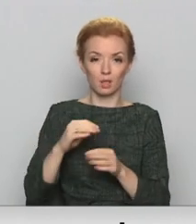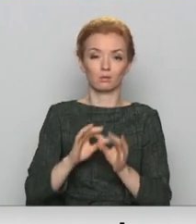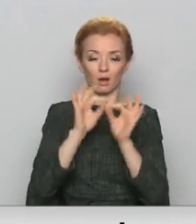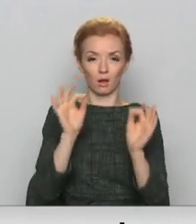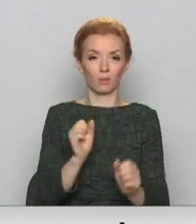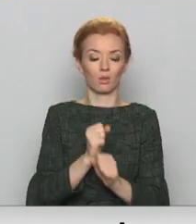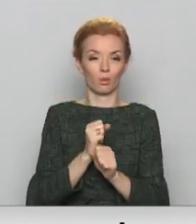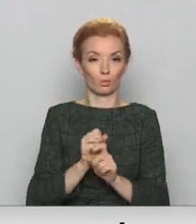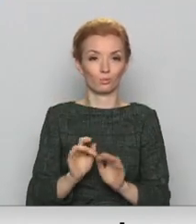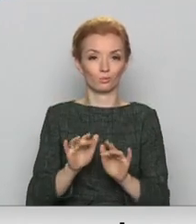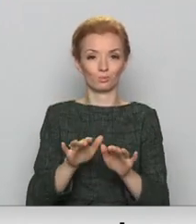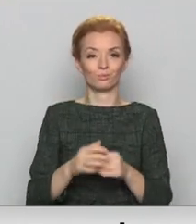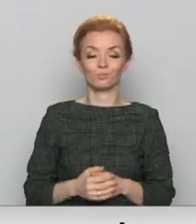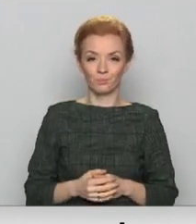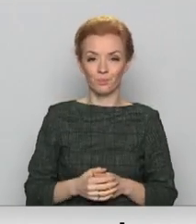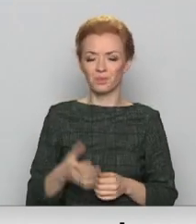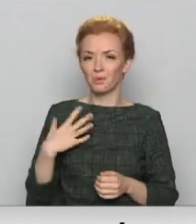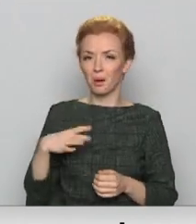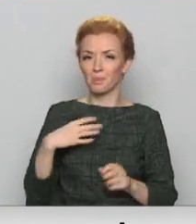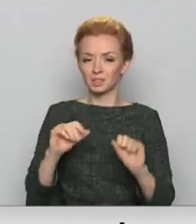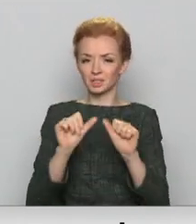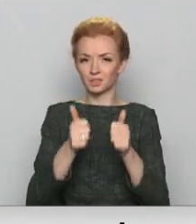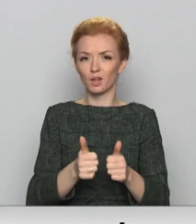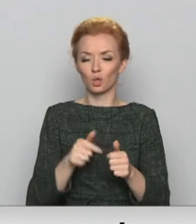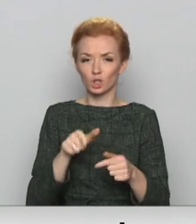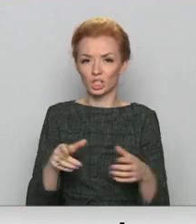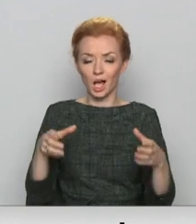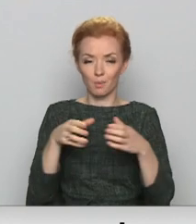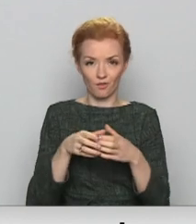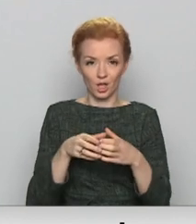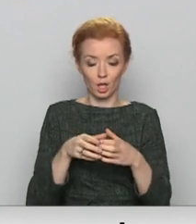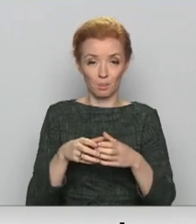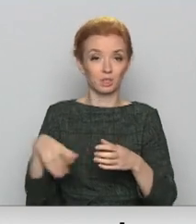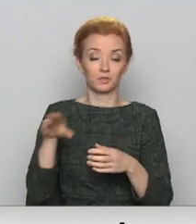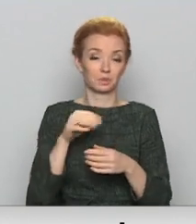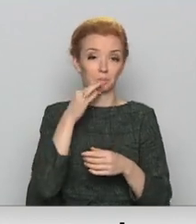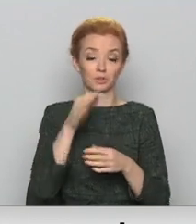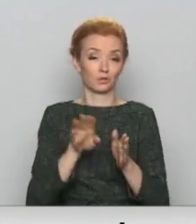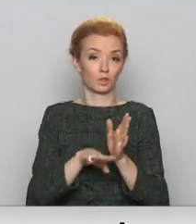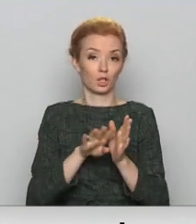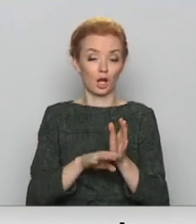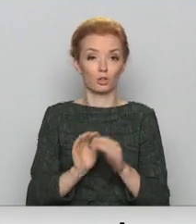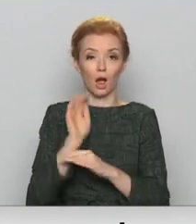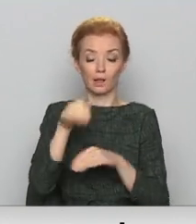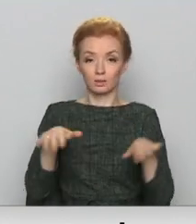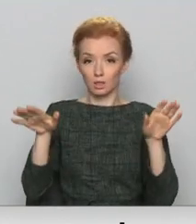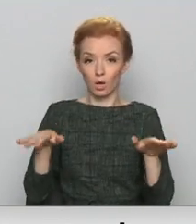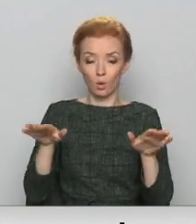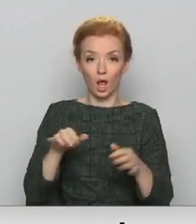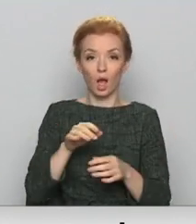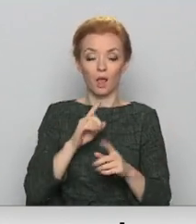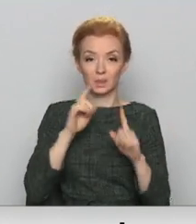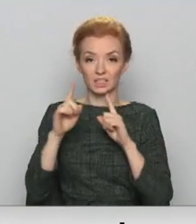Kas ir jādara. Skaidrojums, kāpēc izveidotas pagastu apvienības, gan esot visai vienkārši. Aizkraukļa kā administratīvais